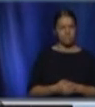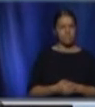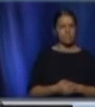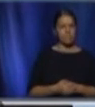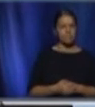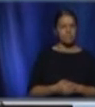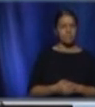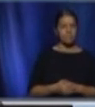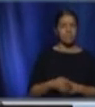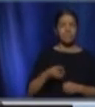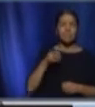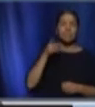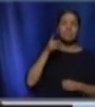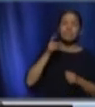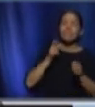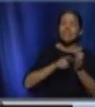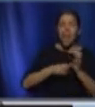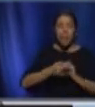âge-là,